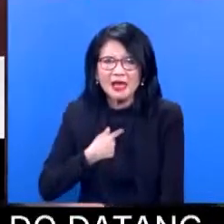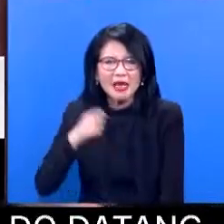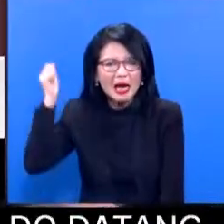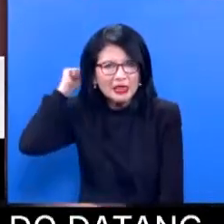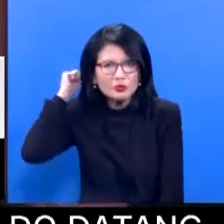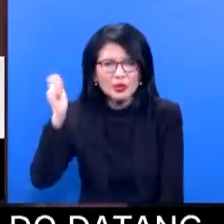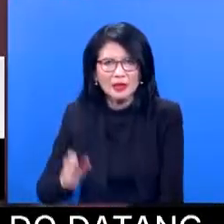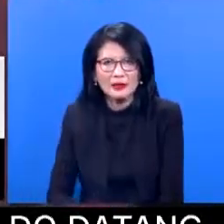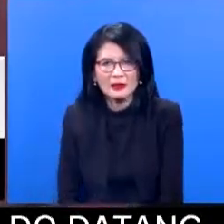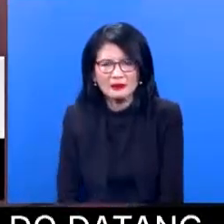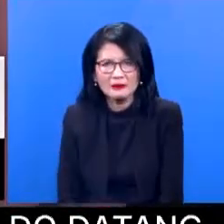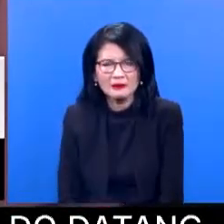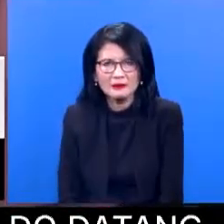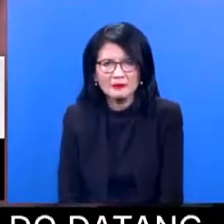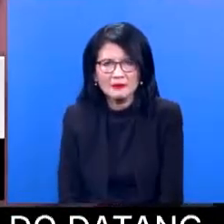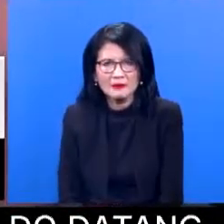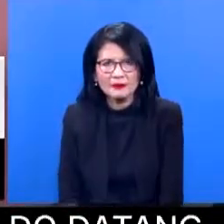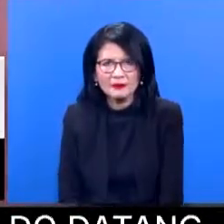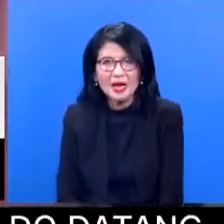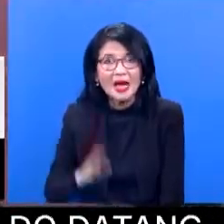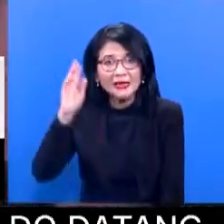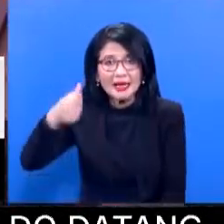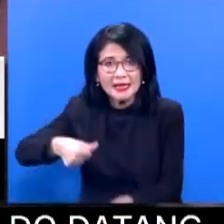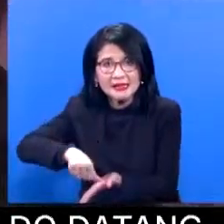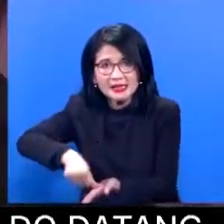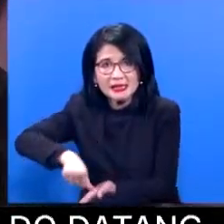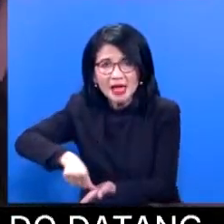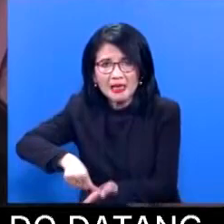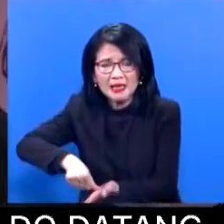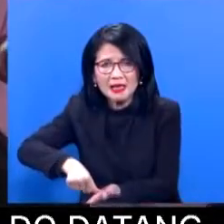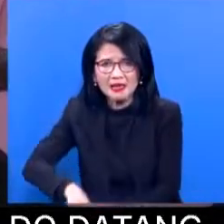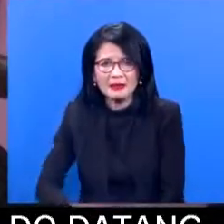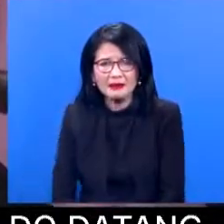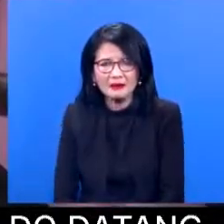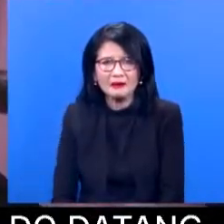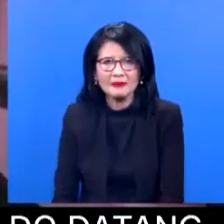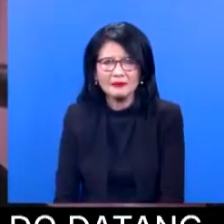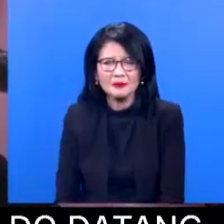Anak kalau berarti tadi cek sidik jari di itu ya Bu ya, di ijazah gitu ya Bu. Iya.